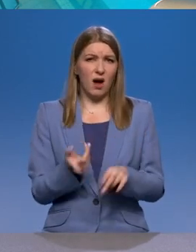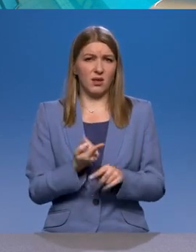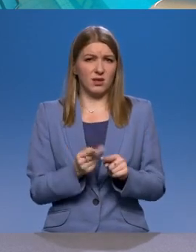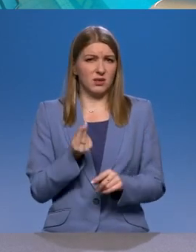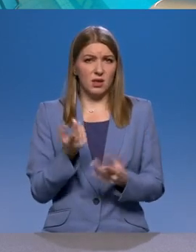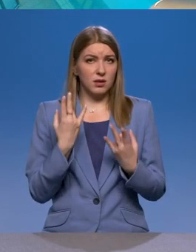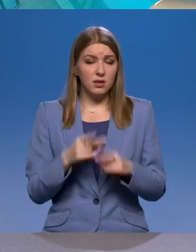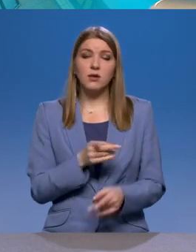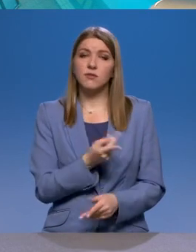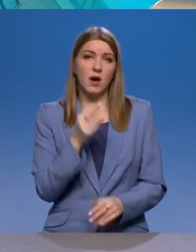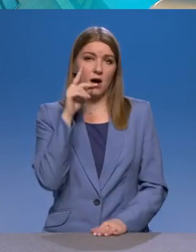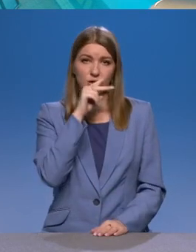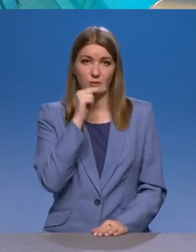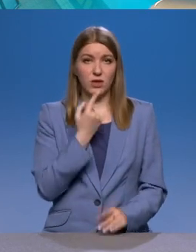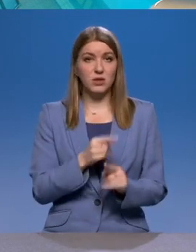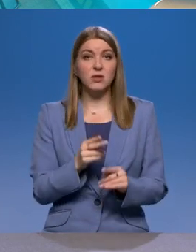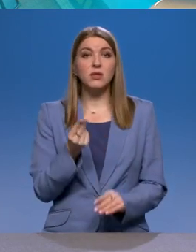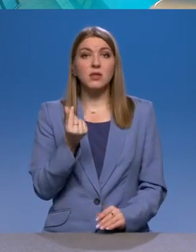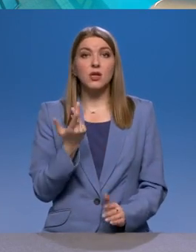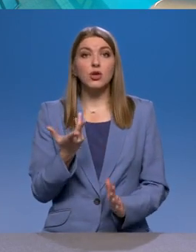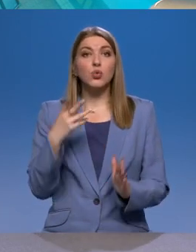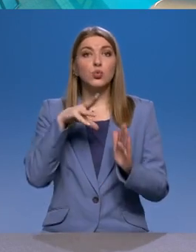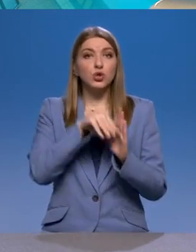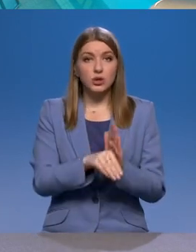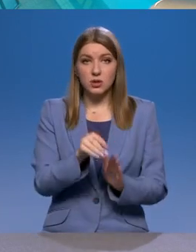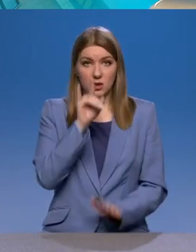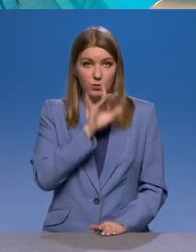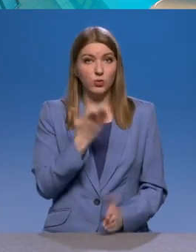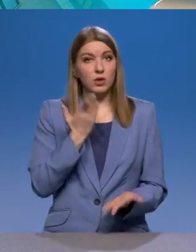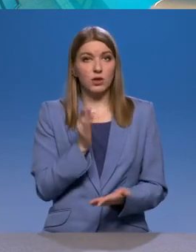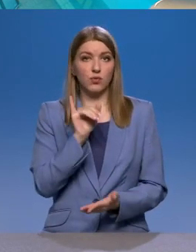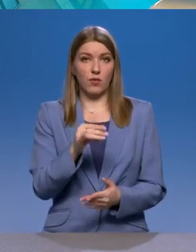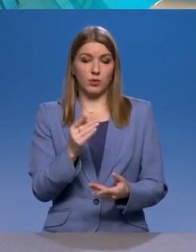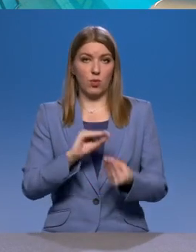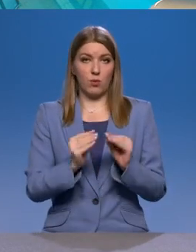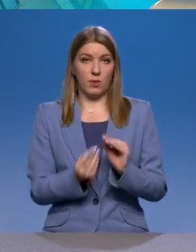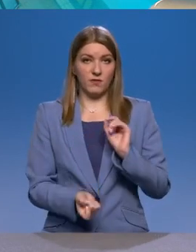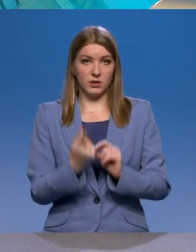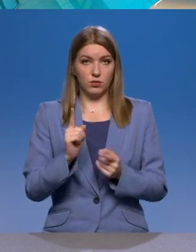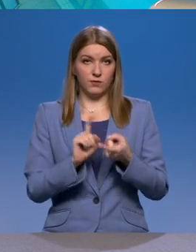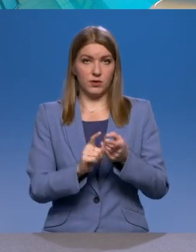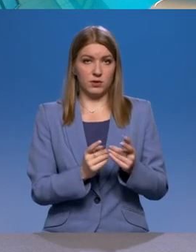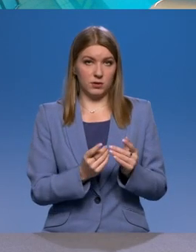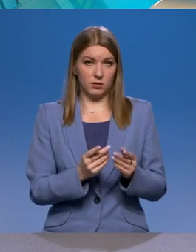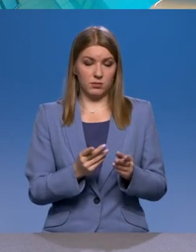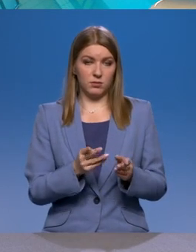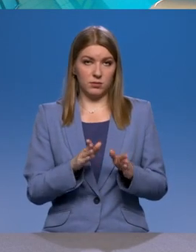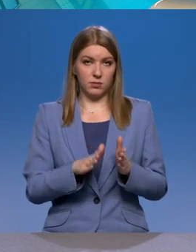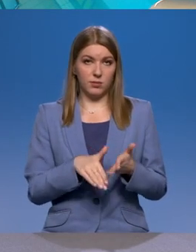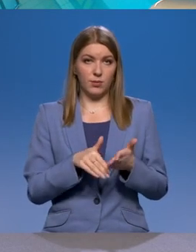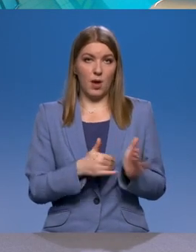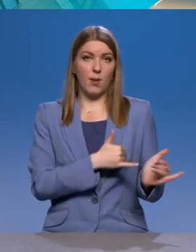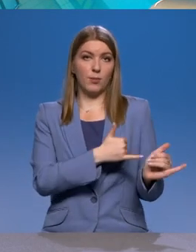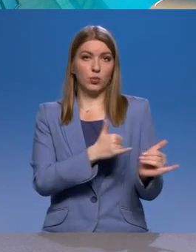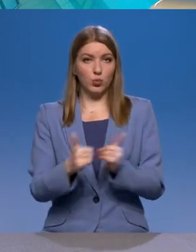то вы ошибаетесь. В любом случае, они не будут учтены в случае каких-то возникших разногласий с поставщиками услуги. Это не совсем правильный подход.